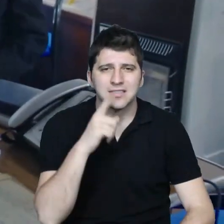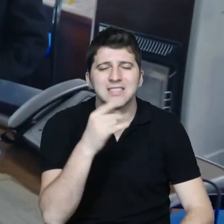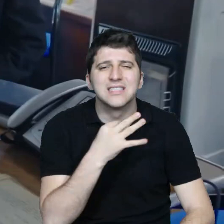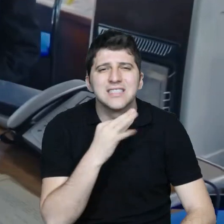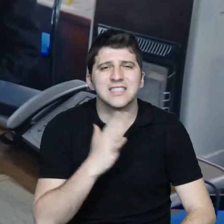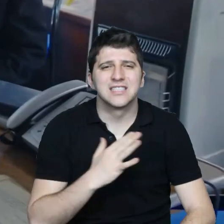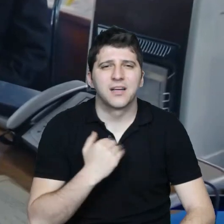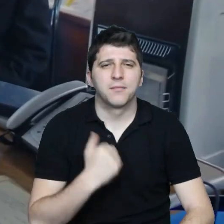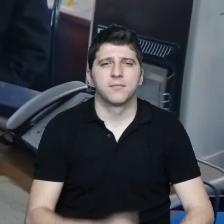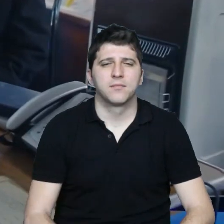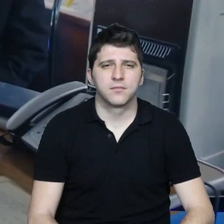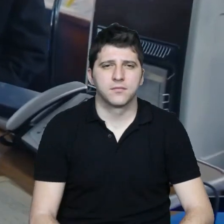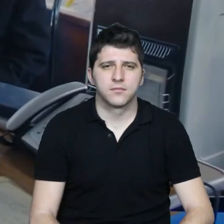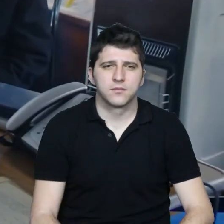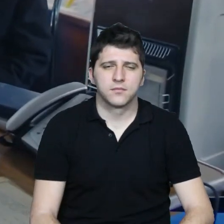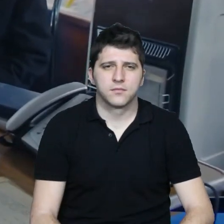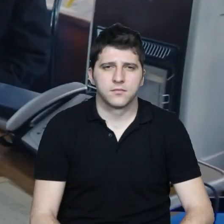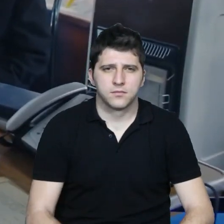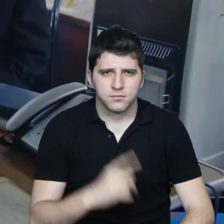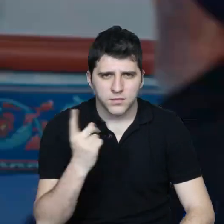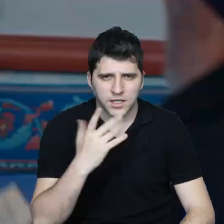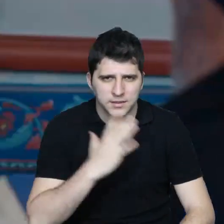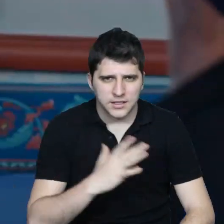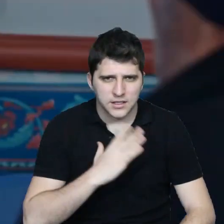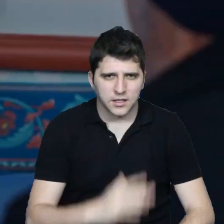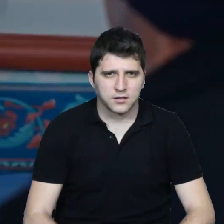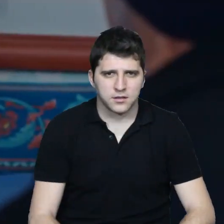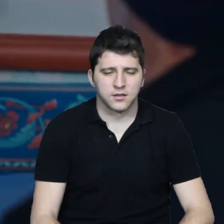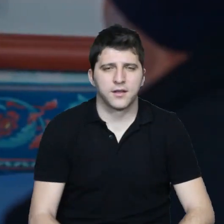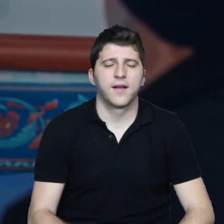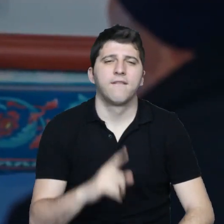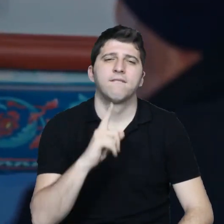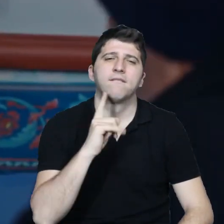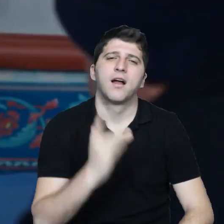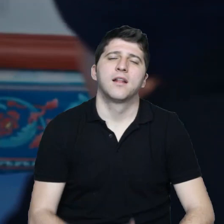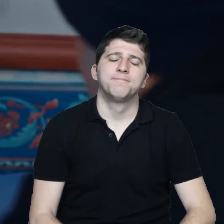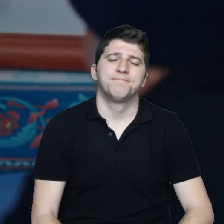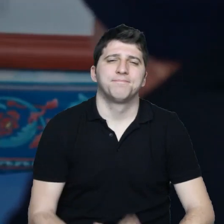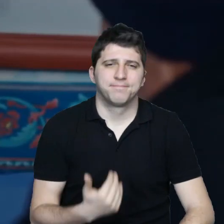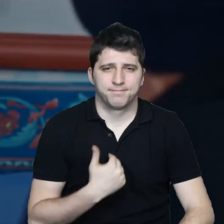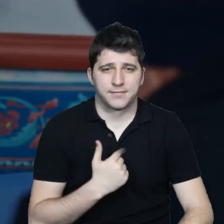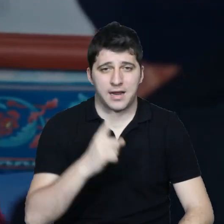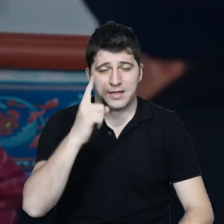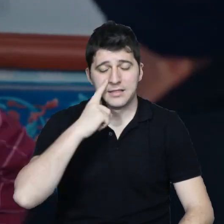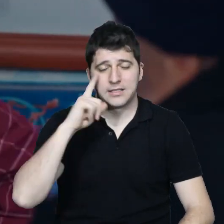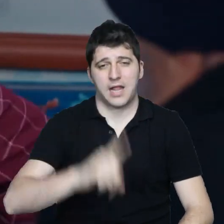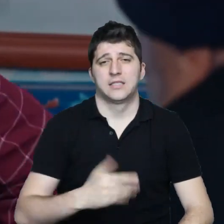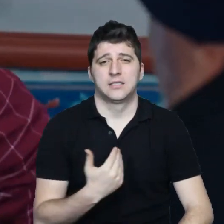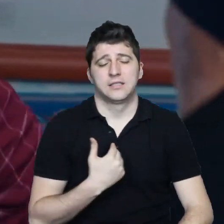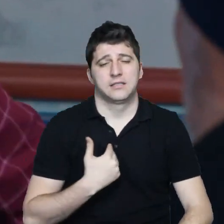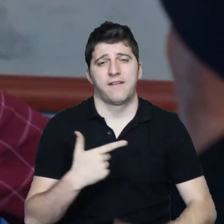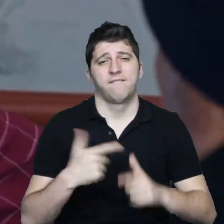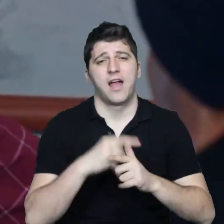şey isteyeceğim. Bir şey mi isteyeceksin? Vallahi bak, Allah beni inandırsın Faik